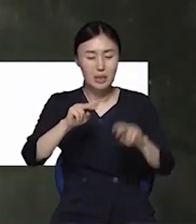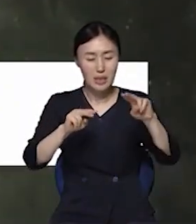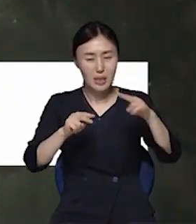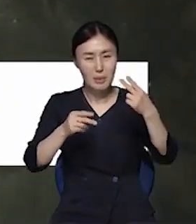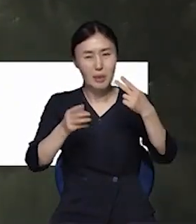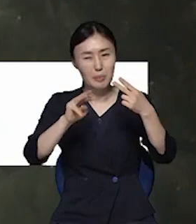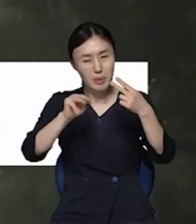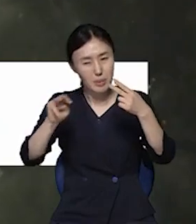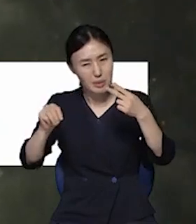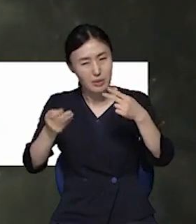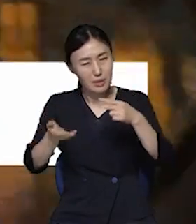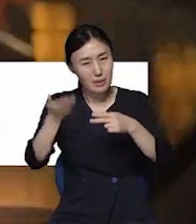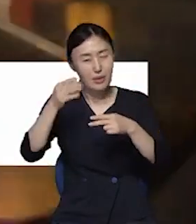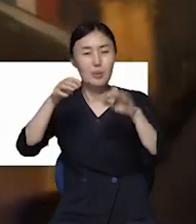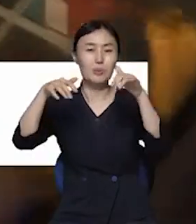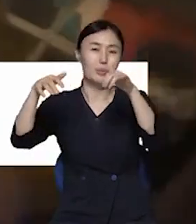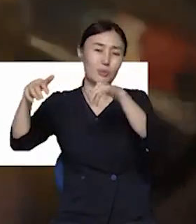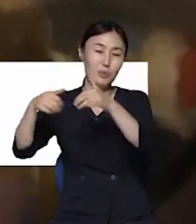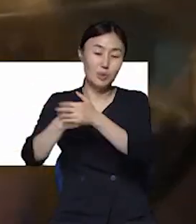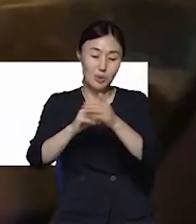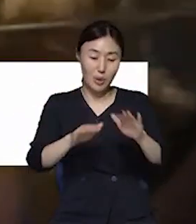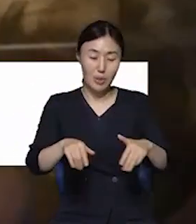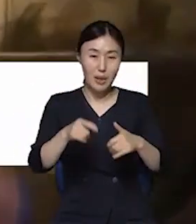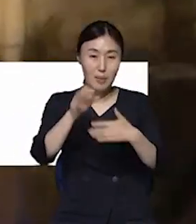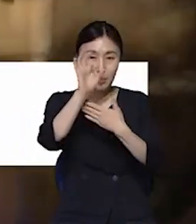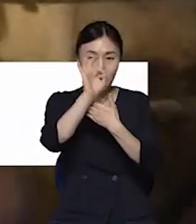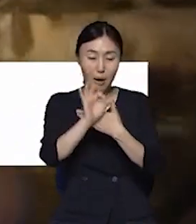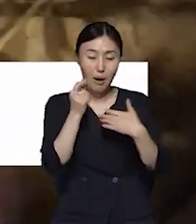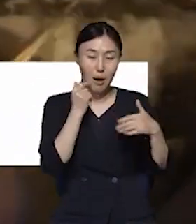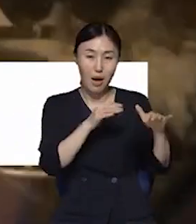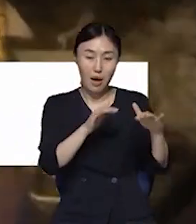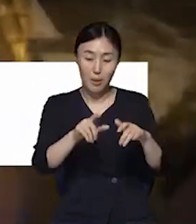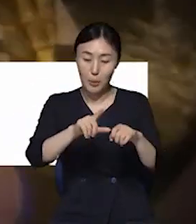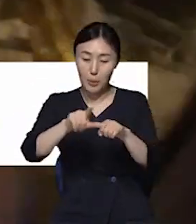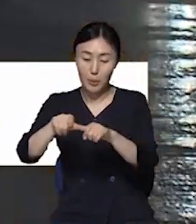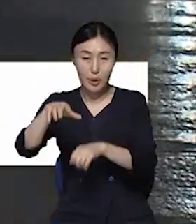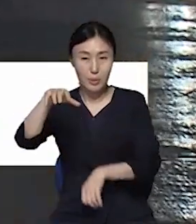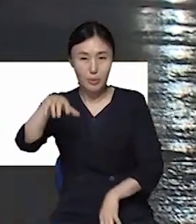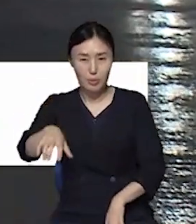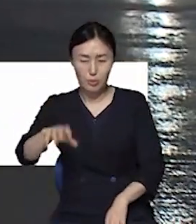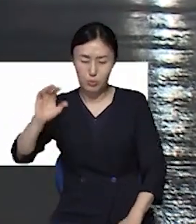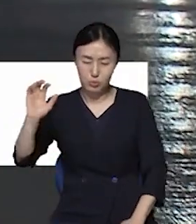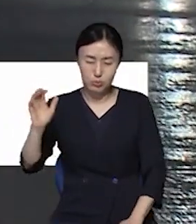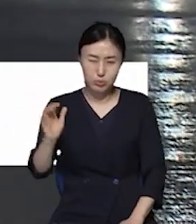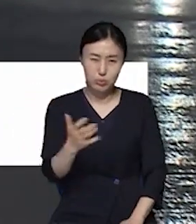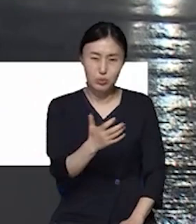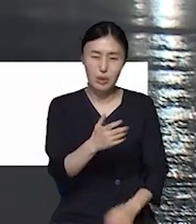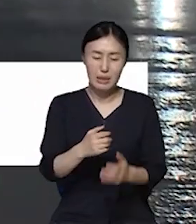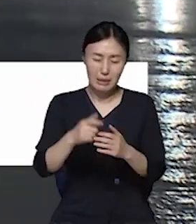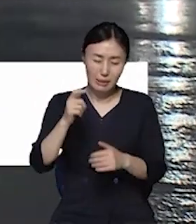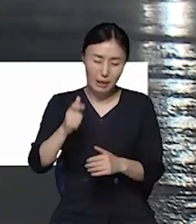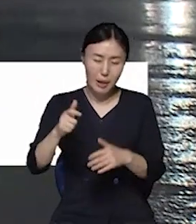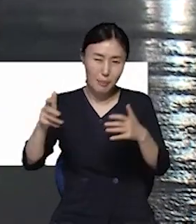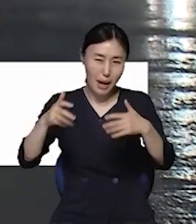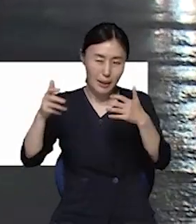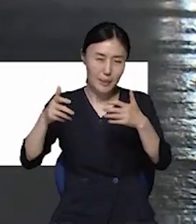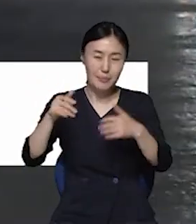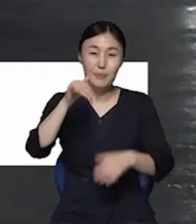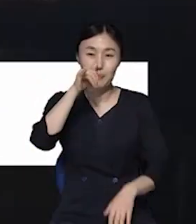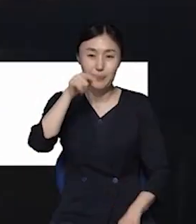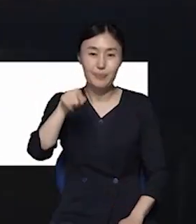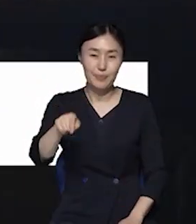비가 쏟아지겠습니다. 특히 전남 서해안 지역의 경우 순간 풍속 초속 20m 이상의 매우 강한 바람이